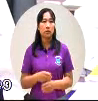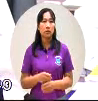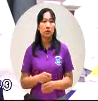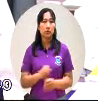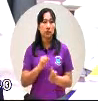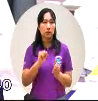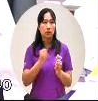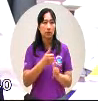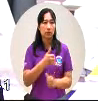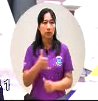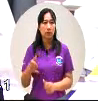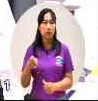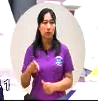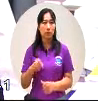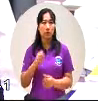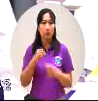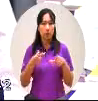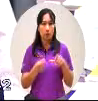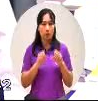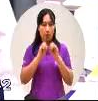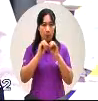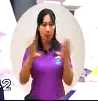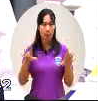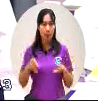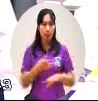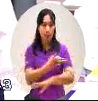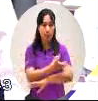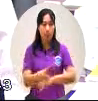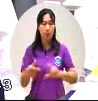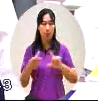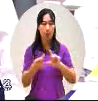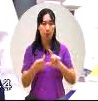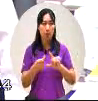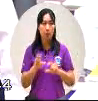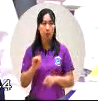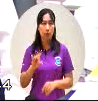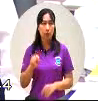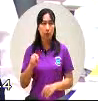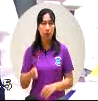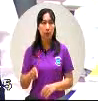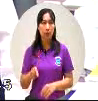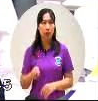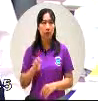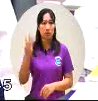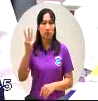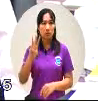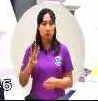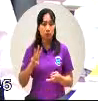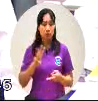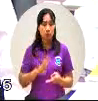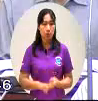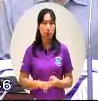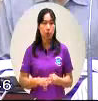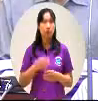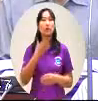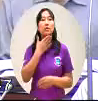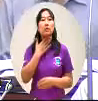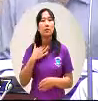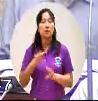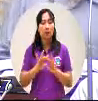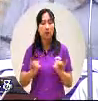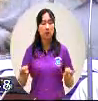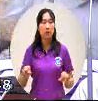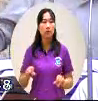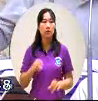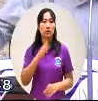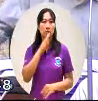布河川区还是什么的？ 没有没有 没有， 都是水田旱地。 旱地。 只不过说